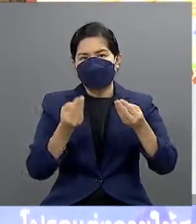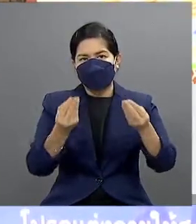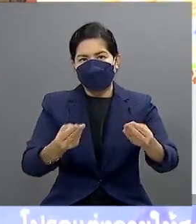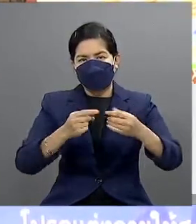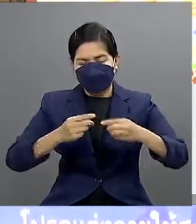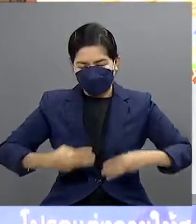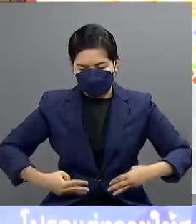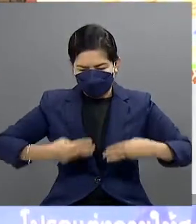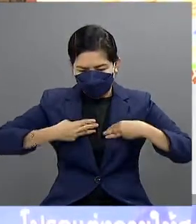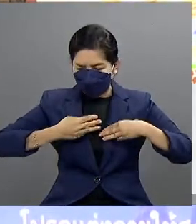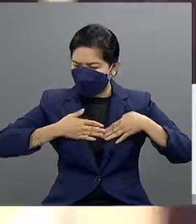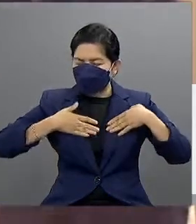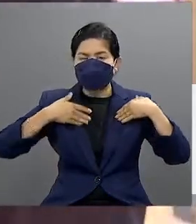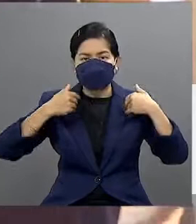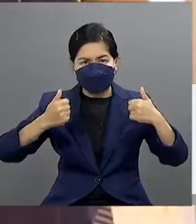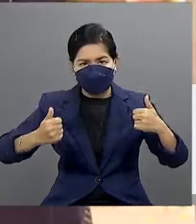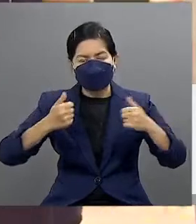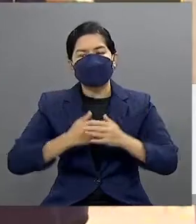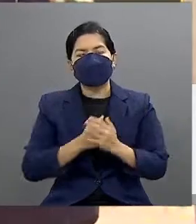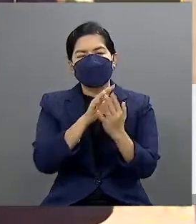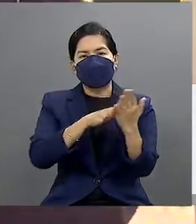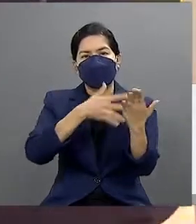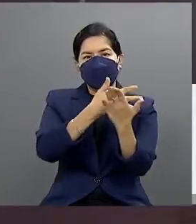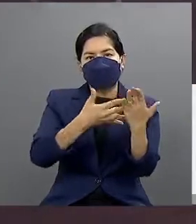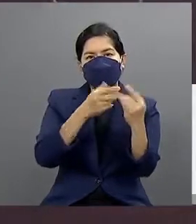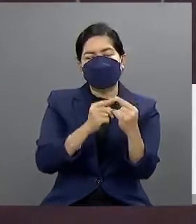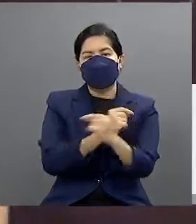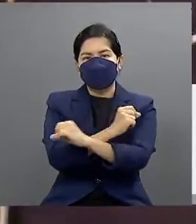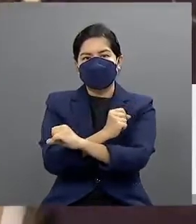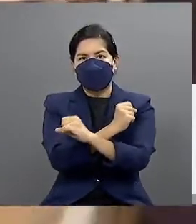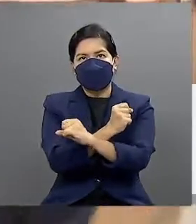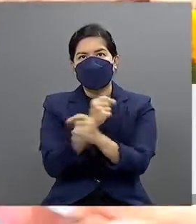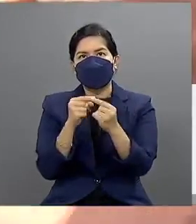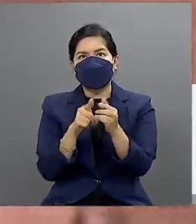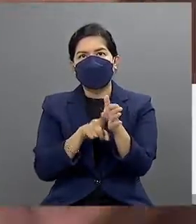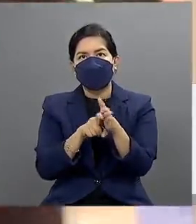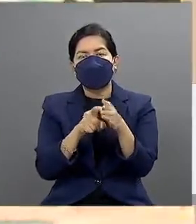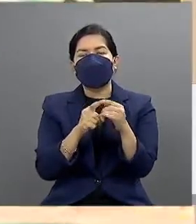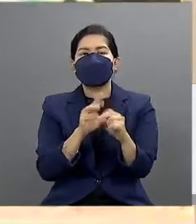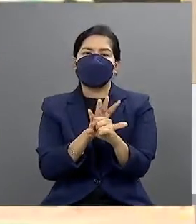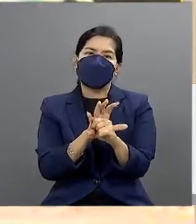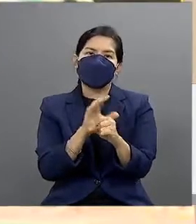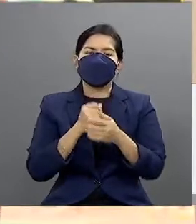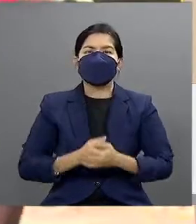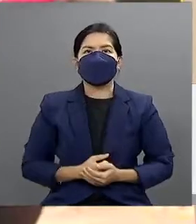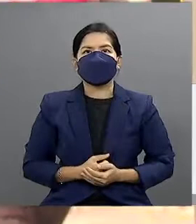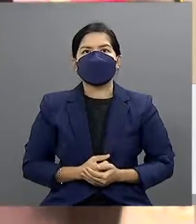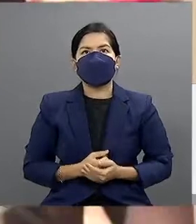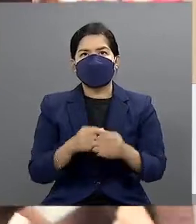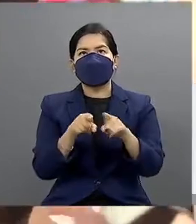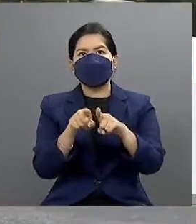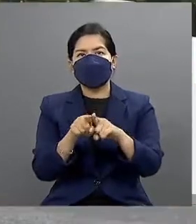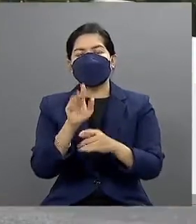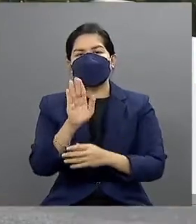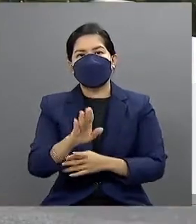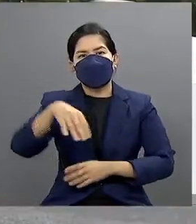หม่ท่ามกลางมาตรการป้องกันแล้วก็เฝ้าระวังโควิด-19 อย่างเคร่งครัดเช่นเดียวกับอุทยานหลวงราชพฤ